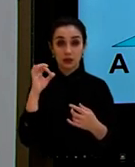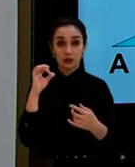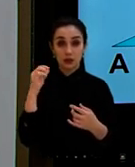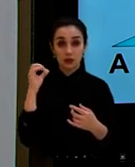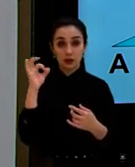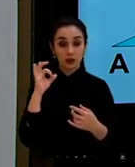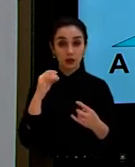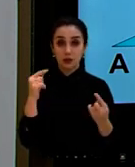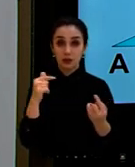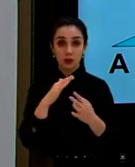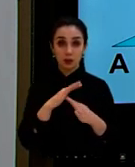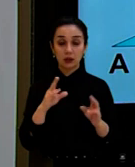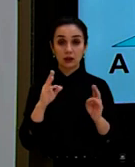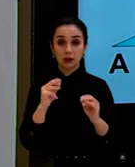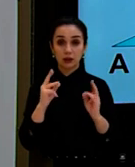градусов не подходит,